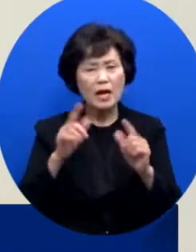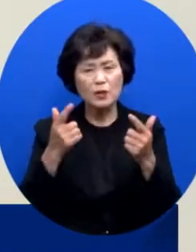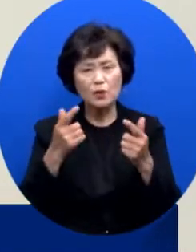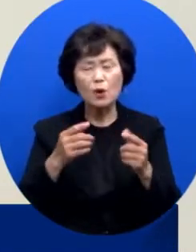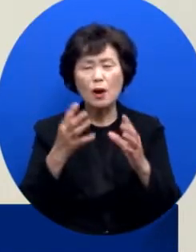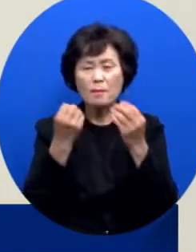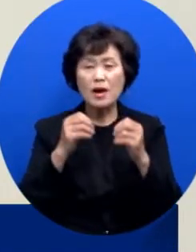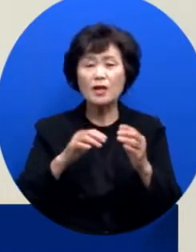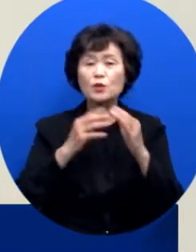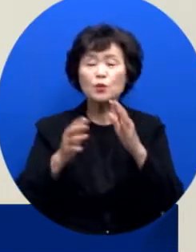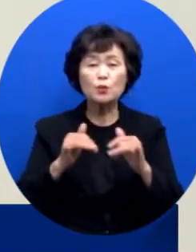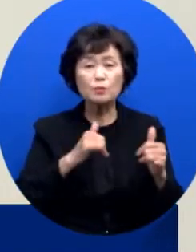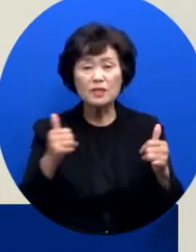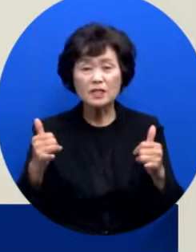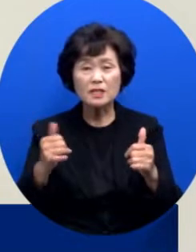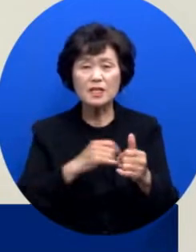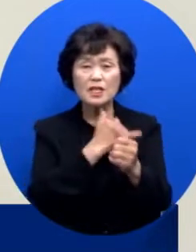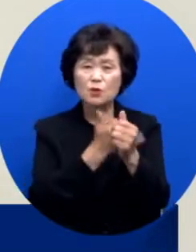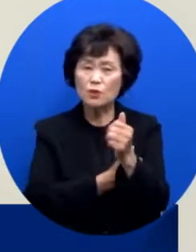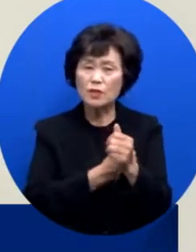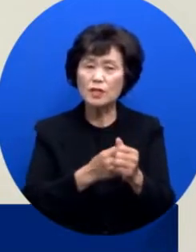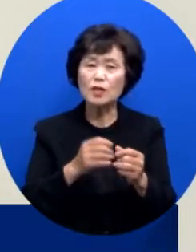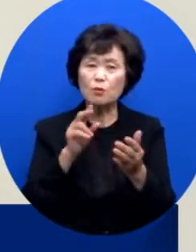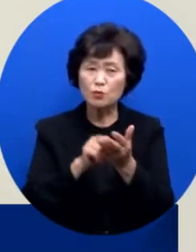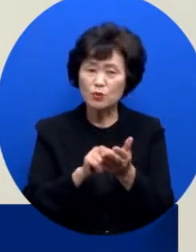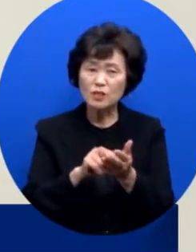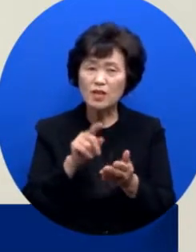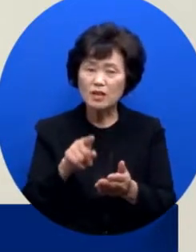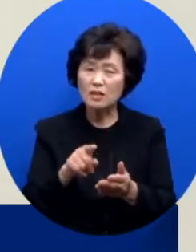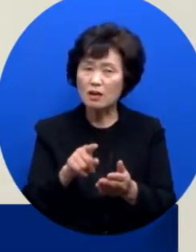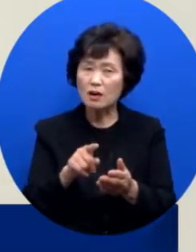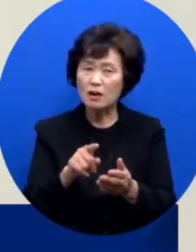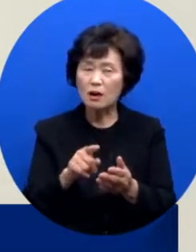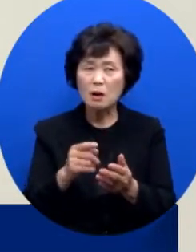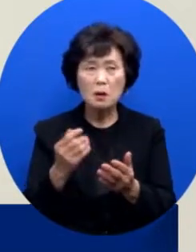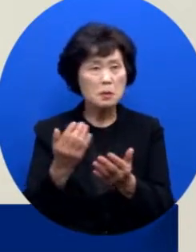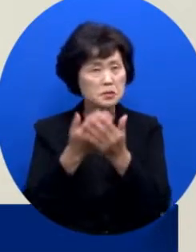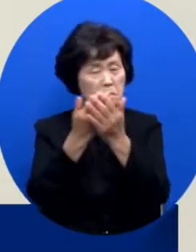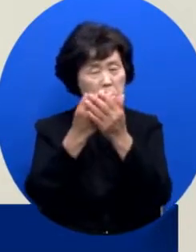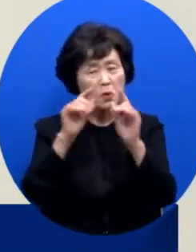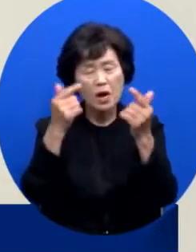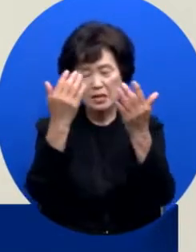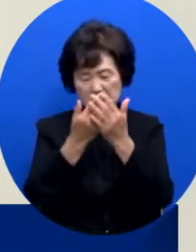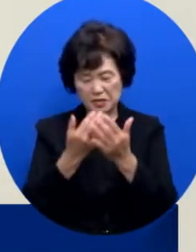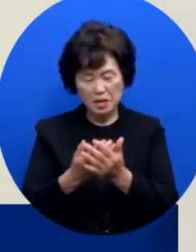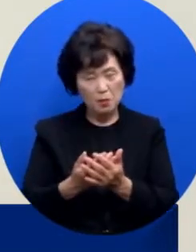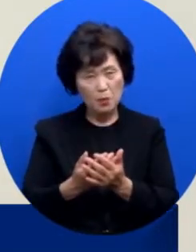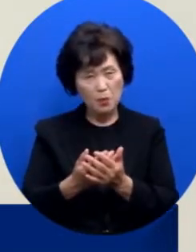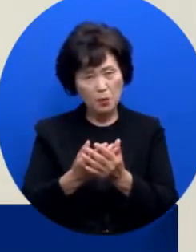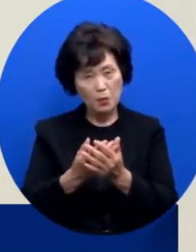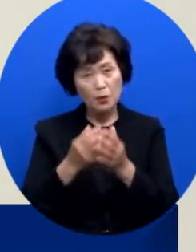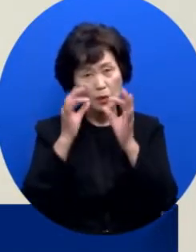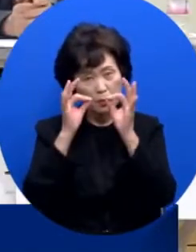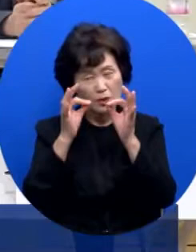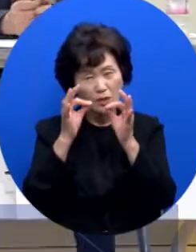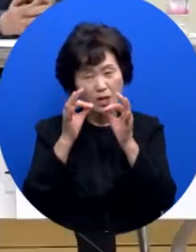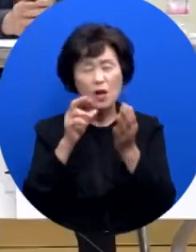있는 국가인권위원회는 대한민국의 인권을 진보가 아닌 퇴보의 길로 이끌고 있음에 문제의 심각성을